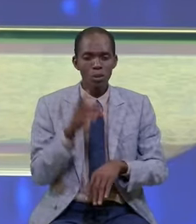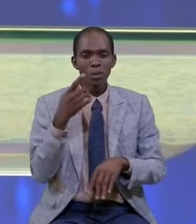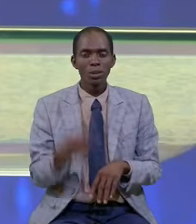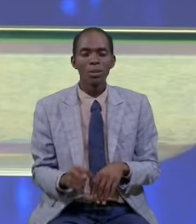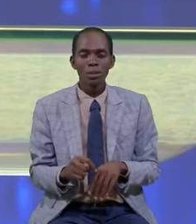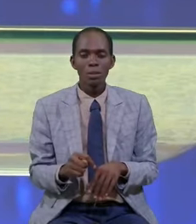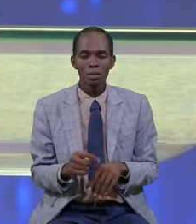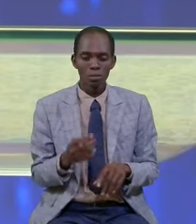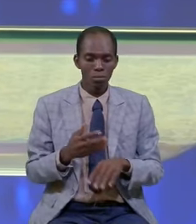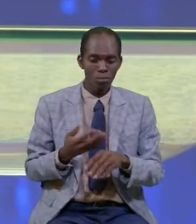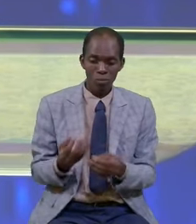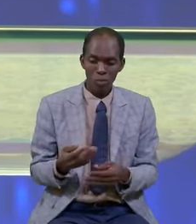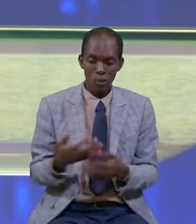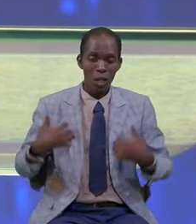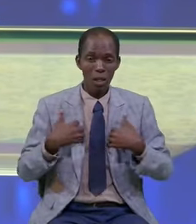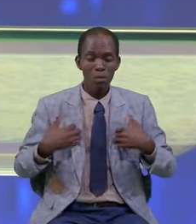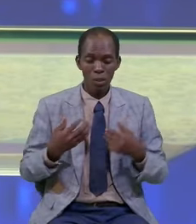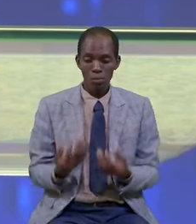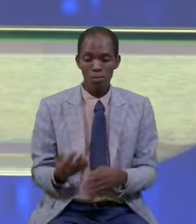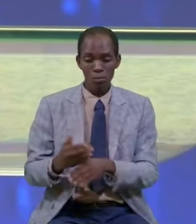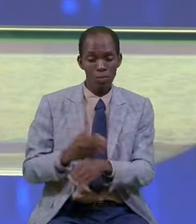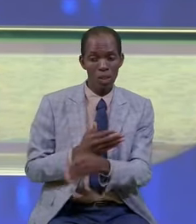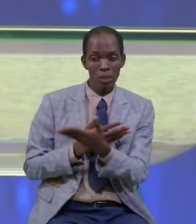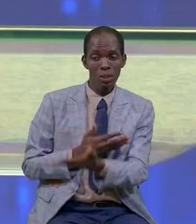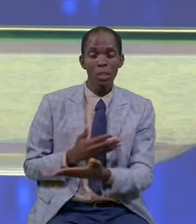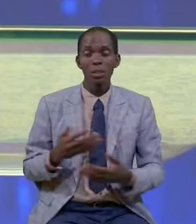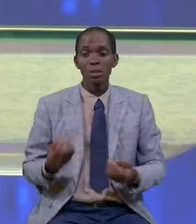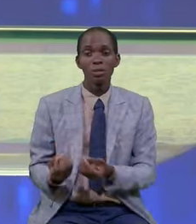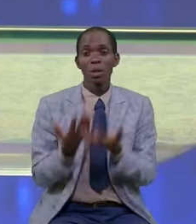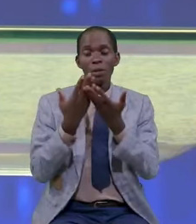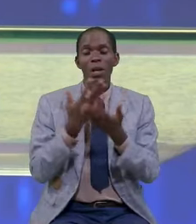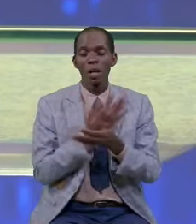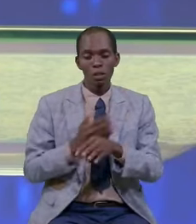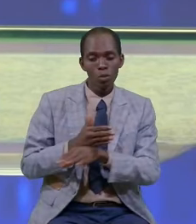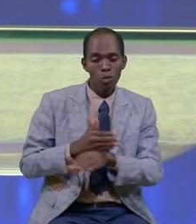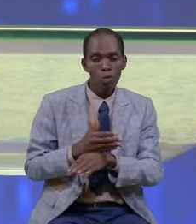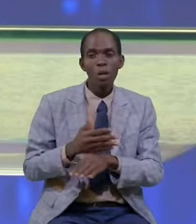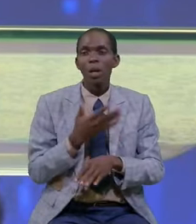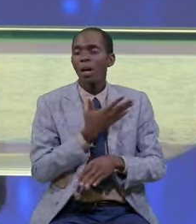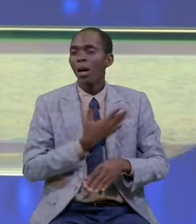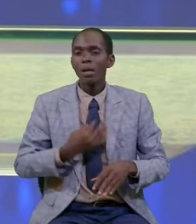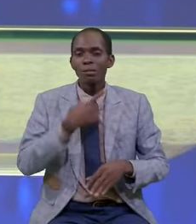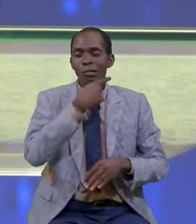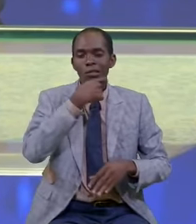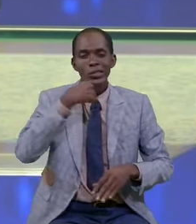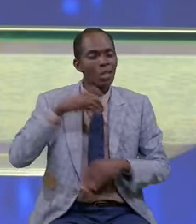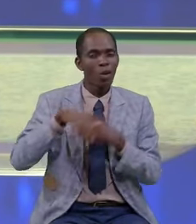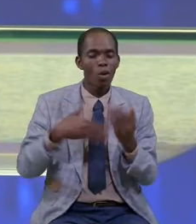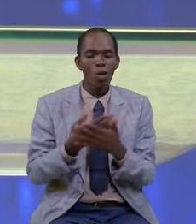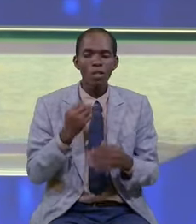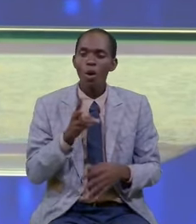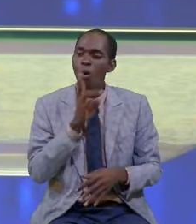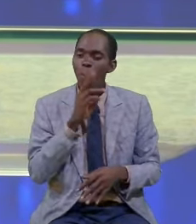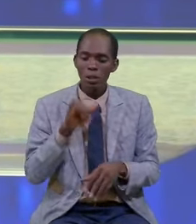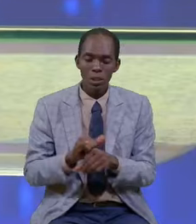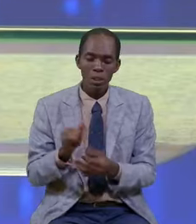bois, les pierres et la terre, et il absorba l'eau qui était dans le